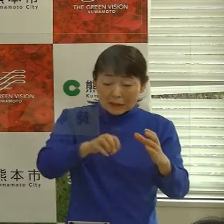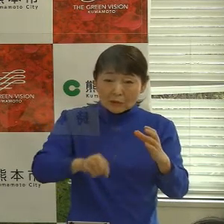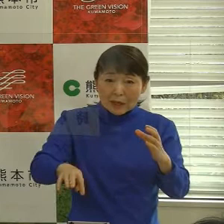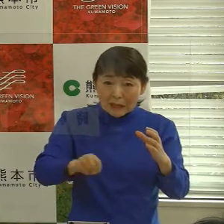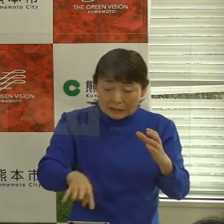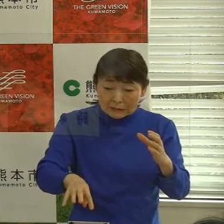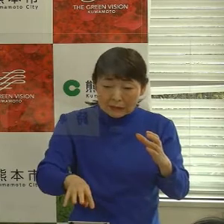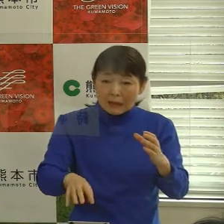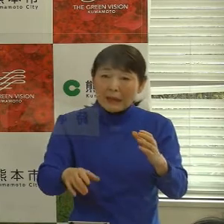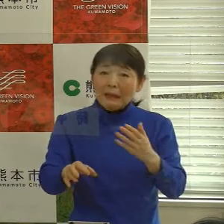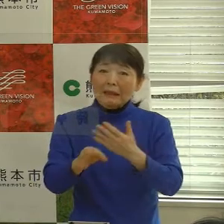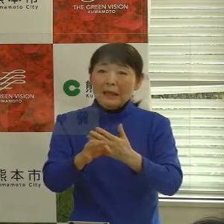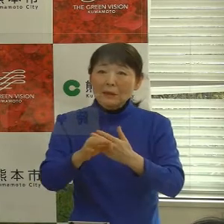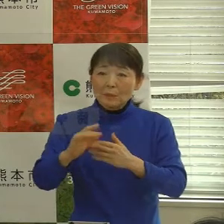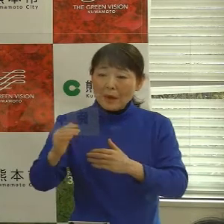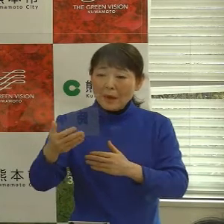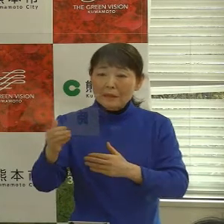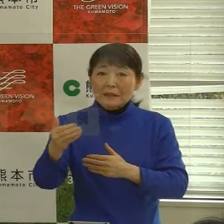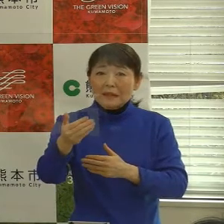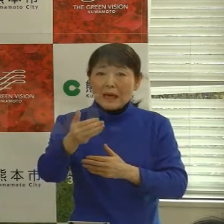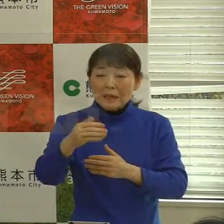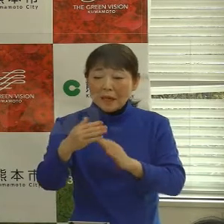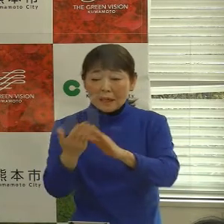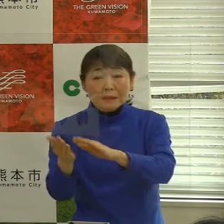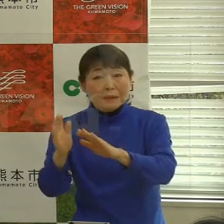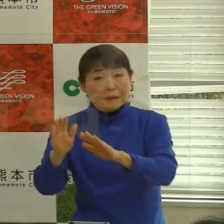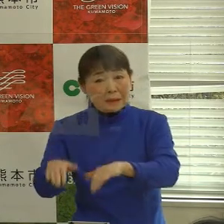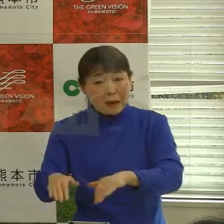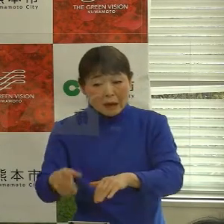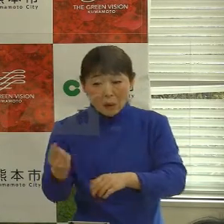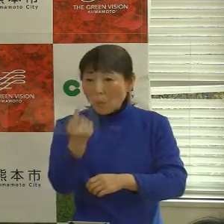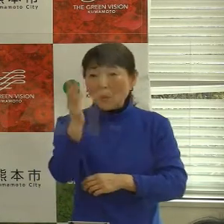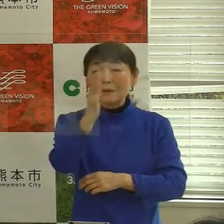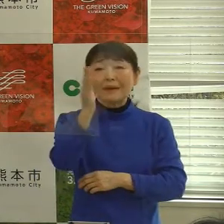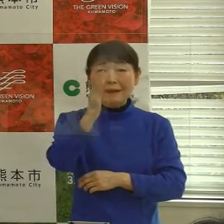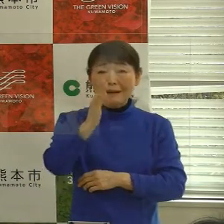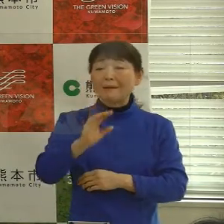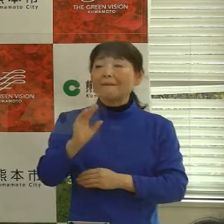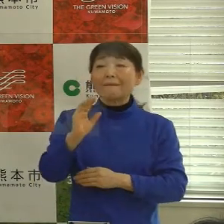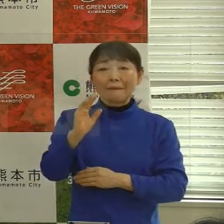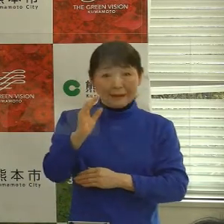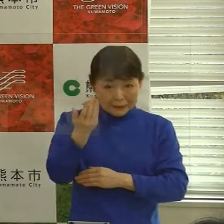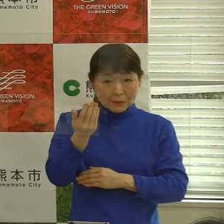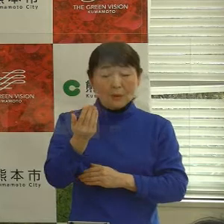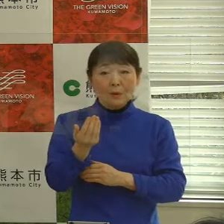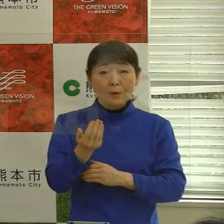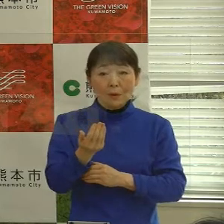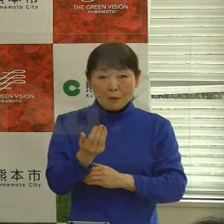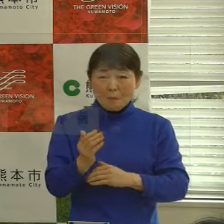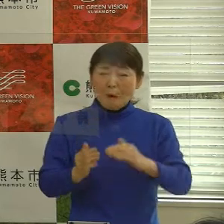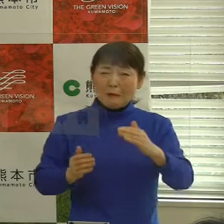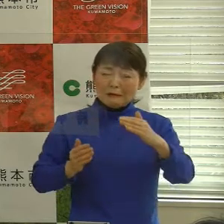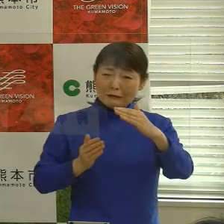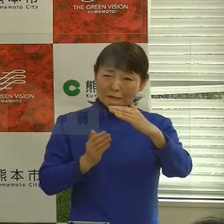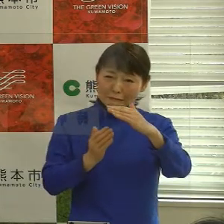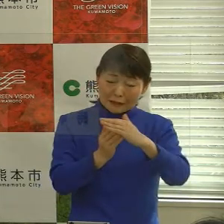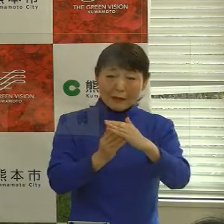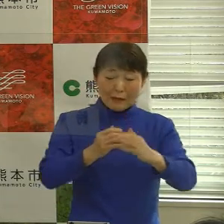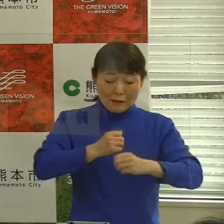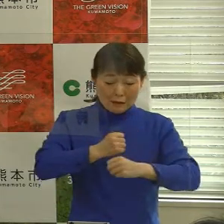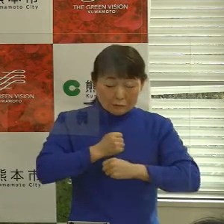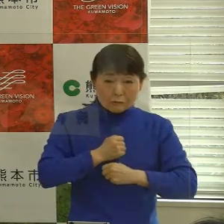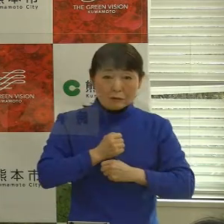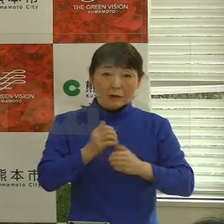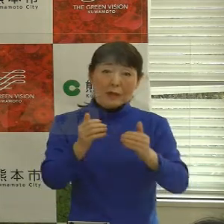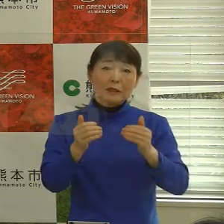魚がこう死んだとかいうことは起こってないにしてもですね、やはり最大限注意を払う必要がある